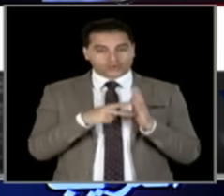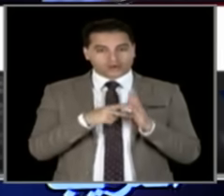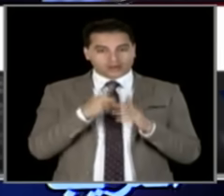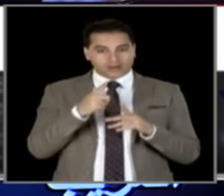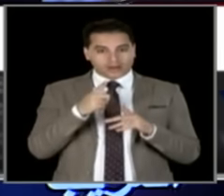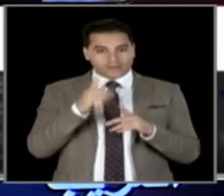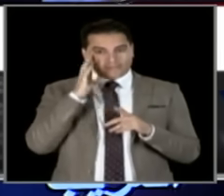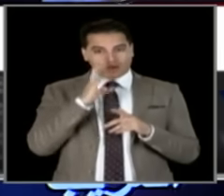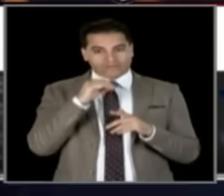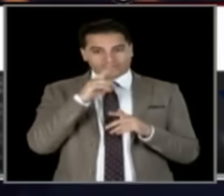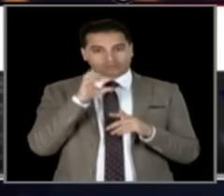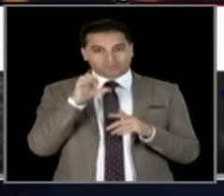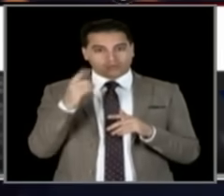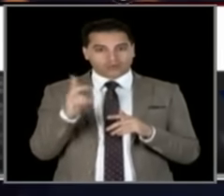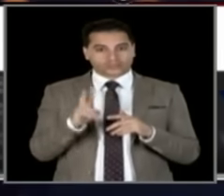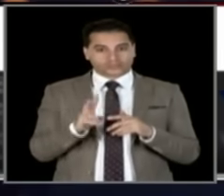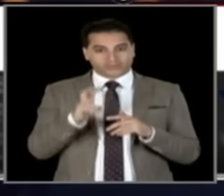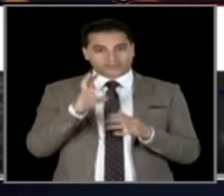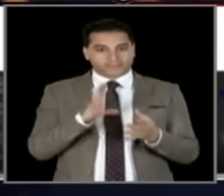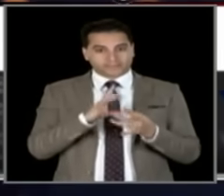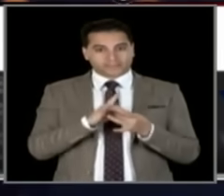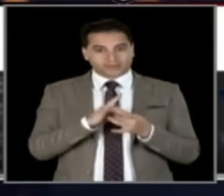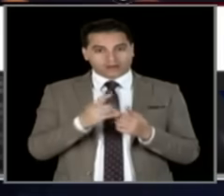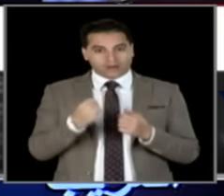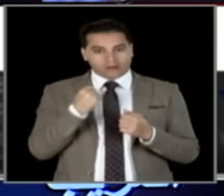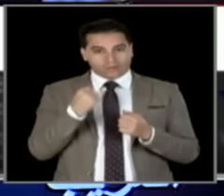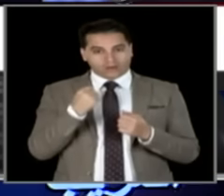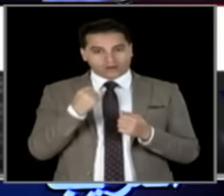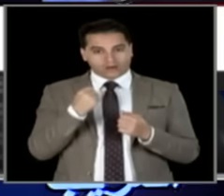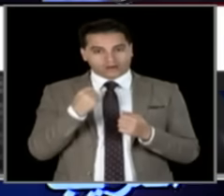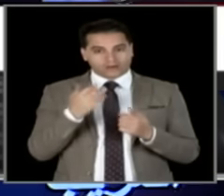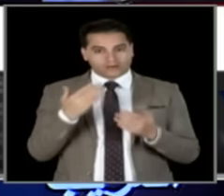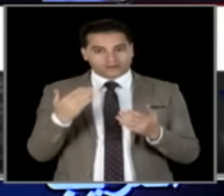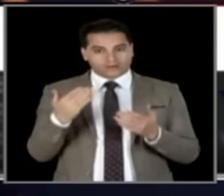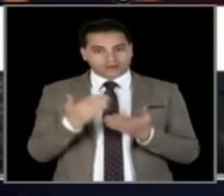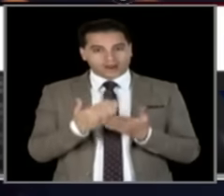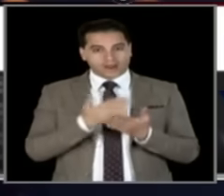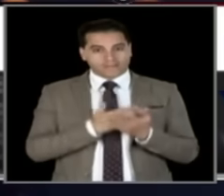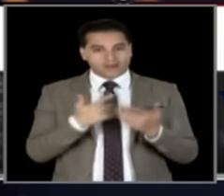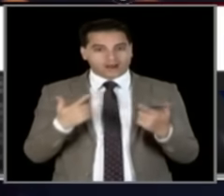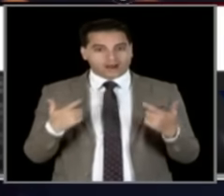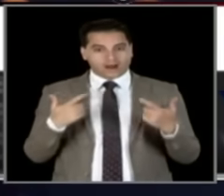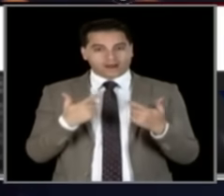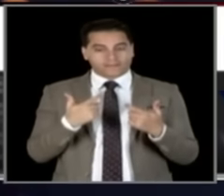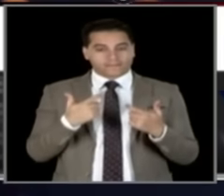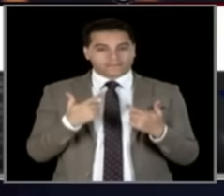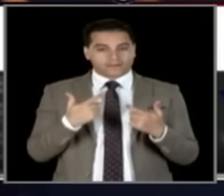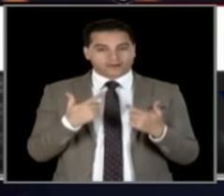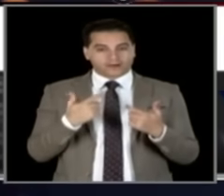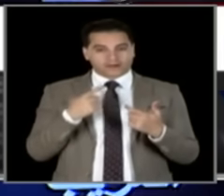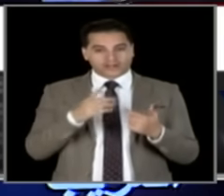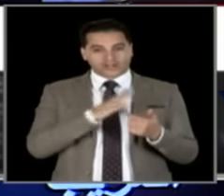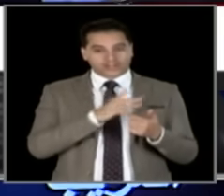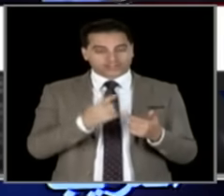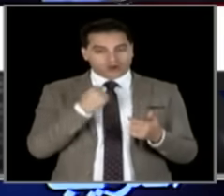الأسد 1971، حافظ الأسد قبل حرب أكتوبر بسنتين، كان